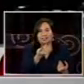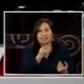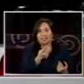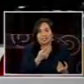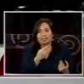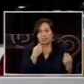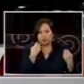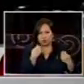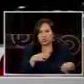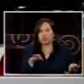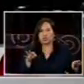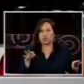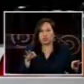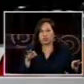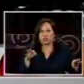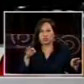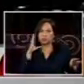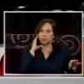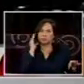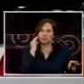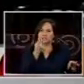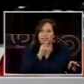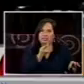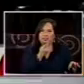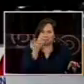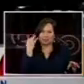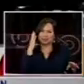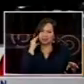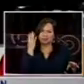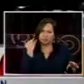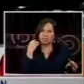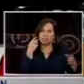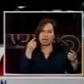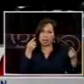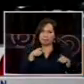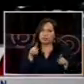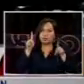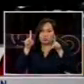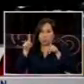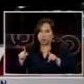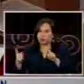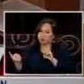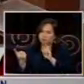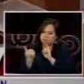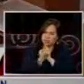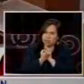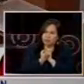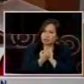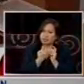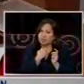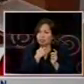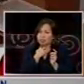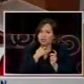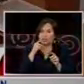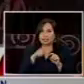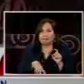been exposed to this. No? You have been exposed to this. Pag dumulog sa'yo yung walang kalaban-laban, di ba? Hindi mahanap